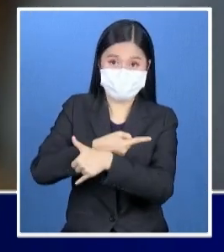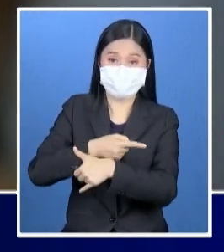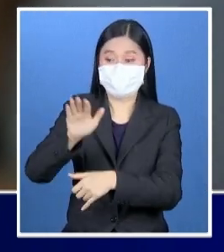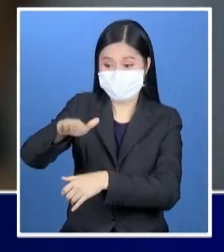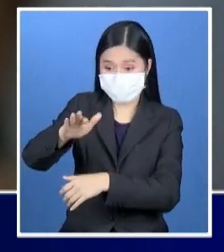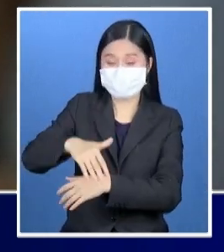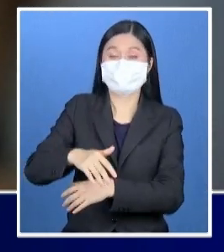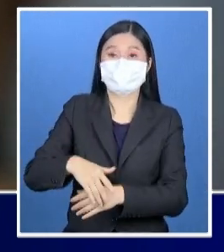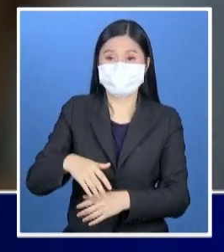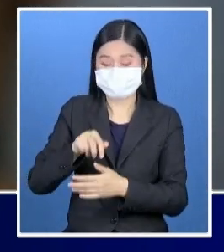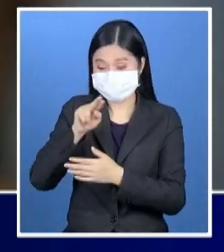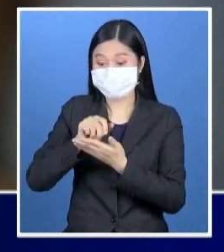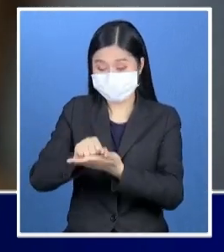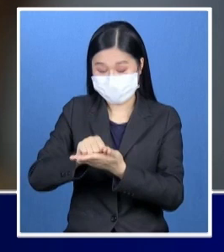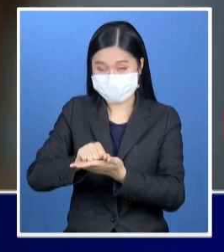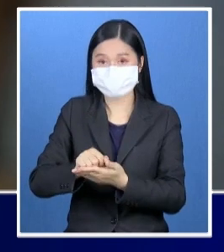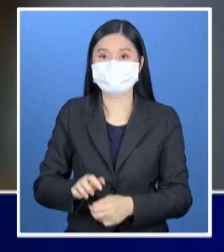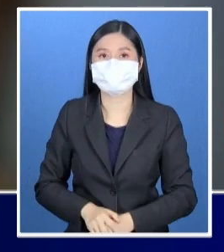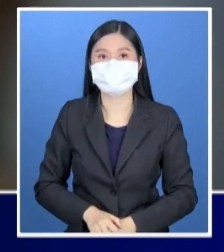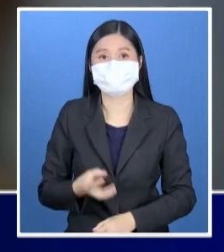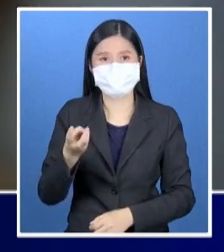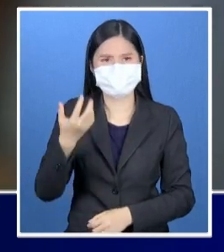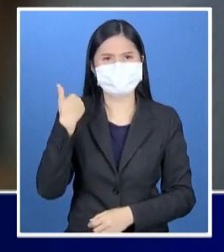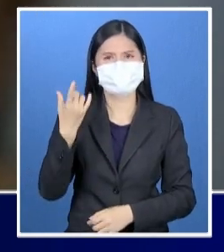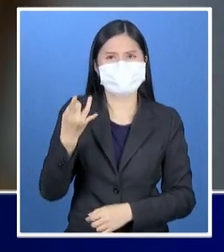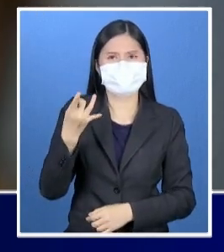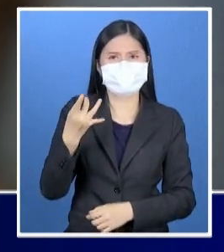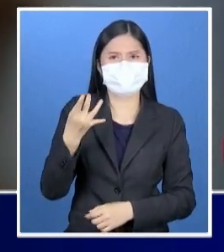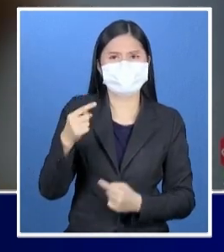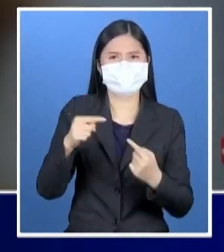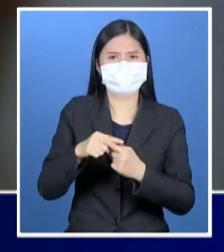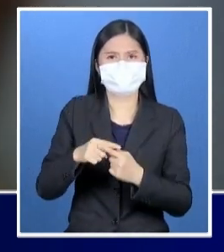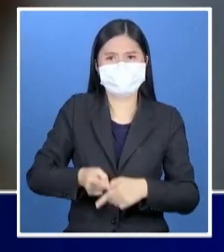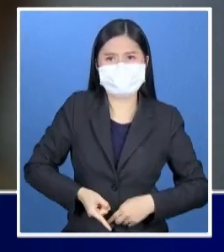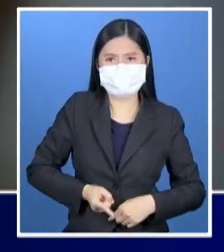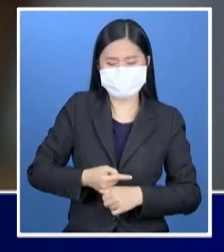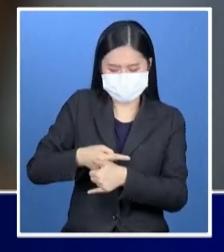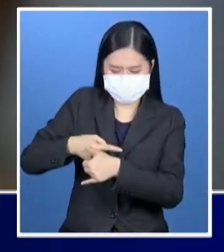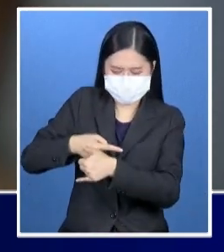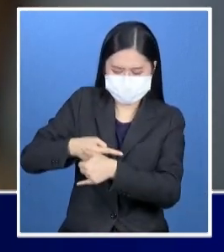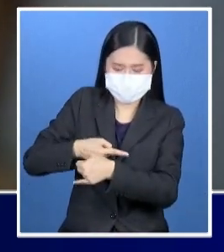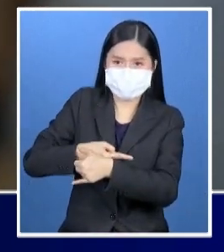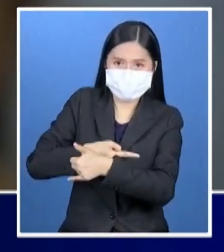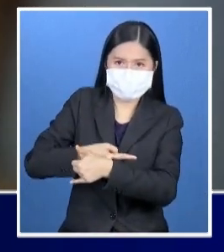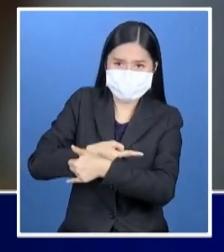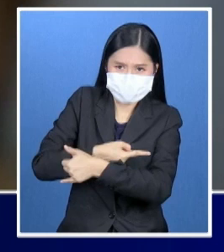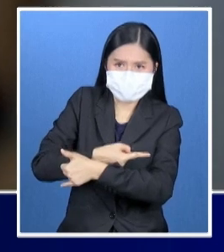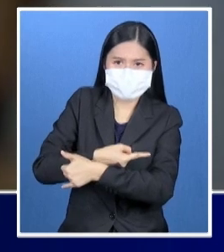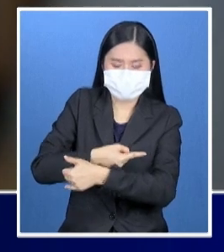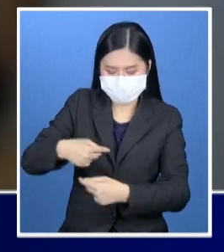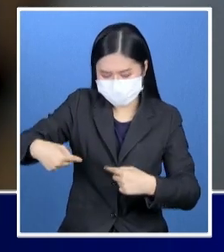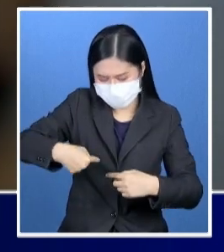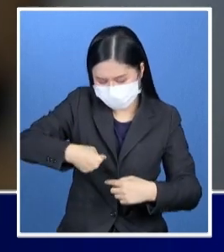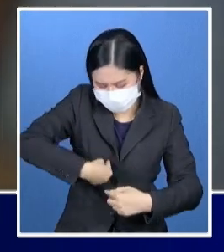ยเรียกใช้หลังจากนั้นสักพักเนี่ยฮะมันเหมือนมีอะไรที่ใกล้กางเกงของวินเนี่ยดันออกมาเรื่อยๆดันออกมาเรื่อยๆที่เป้า